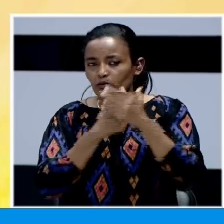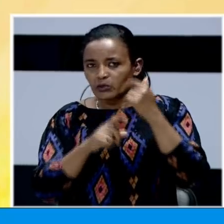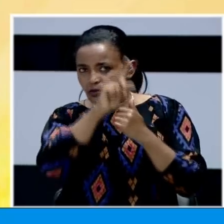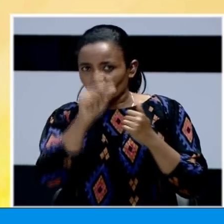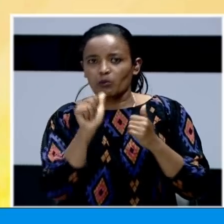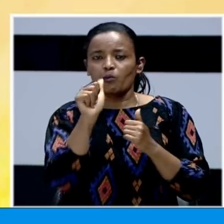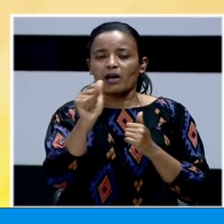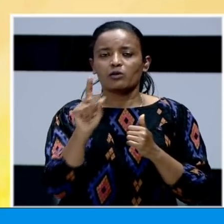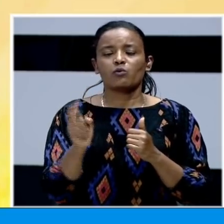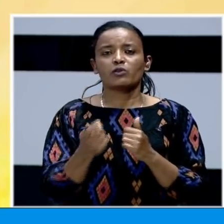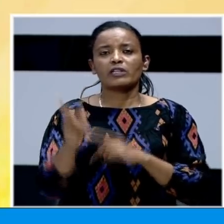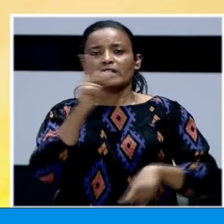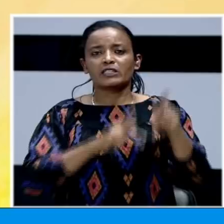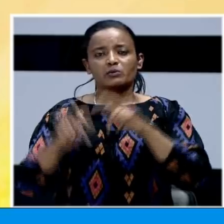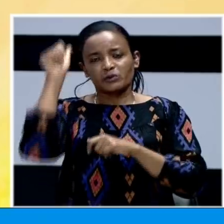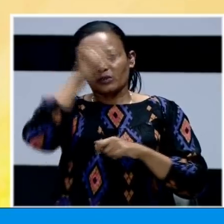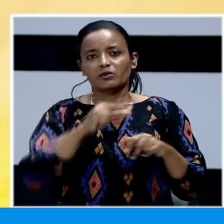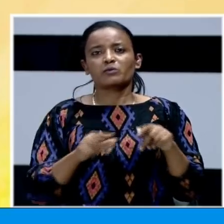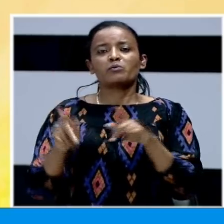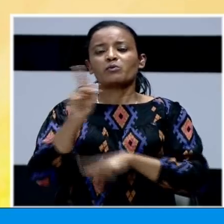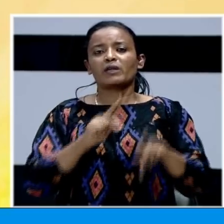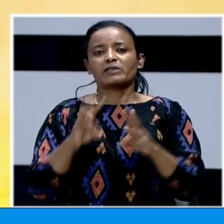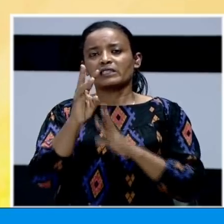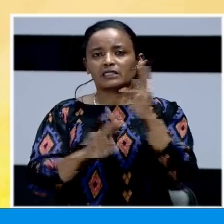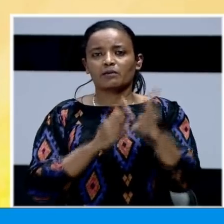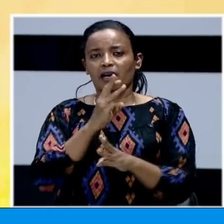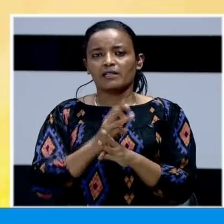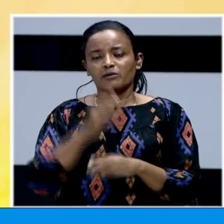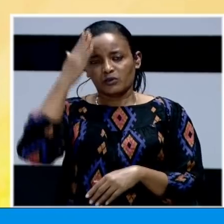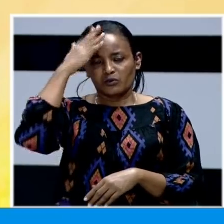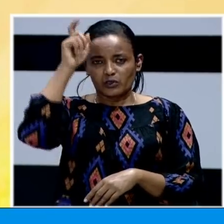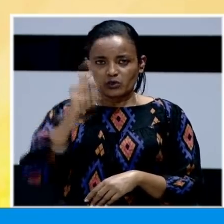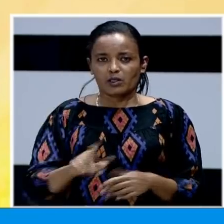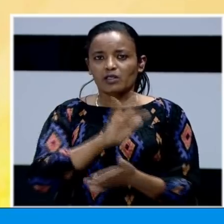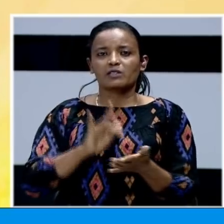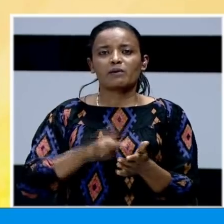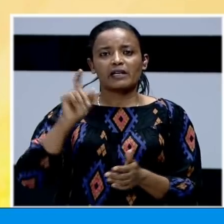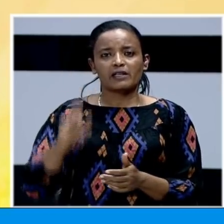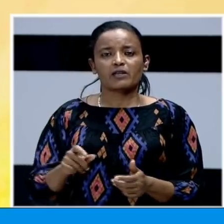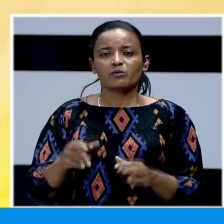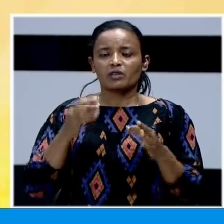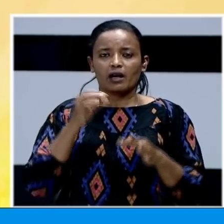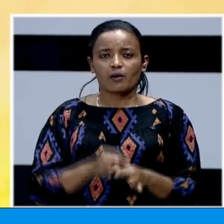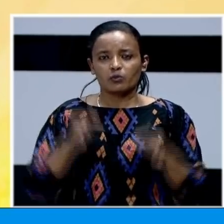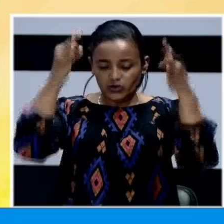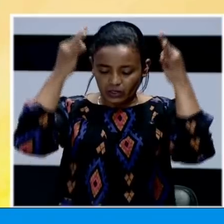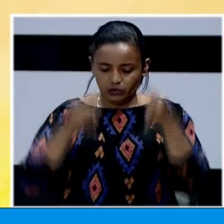تحاتتي بعلم مخانم هزبتاتي تيبين محبرة سبع عالمن كفلتو يقباد مايلو اتما خلايا كوميتي او سانوم